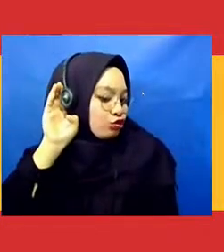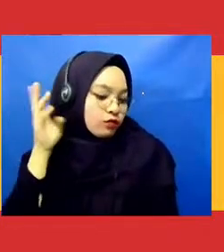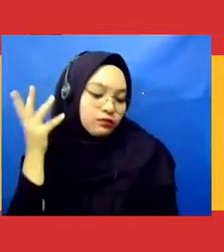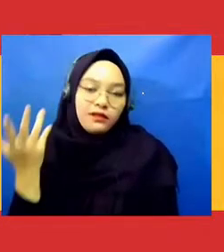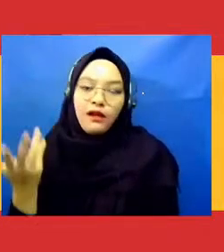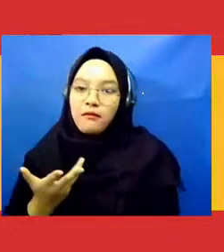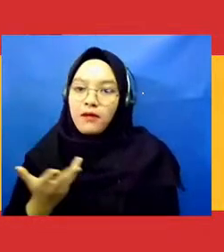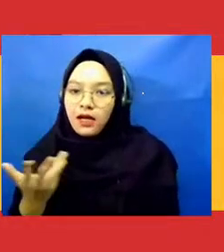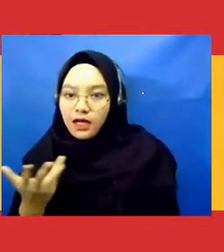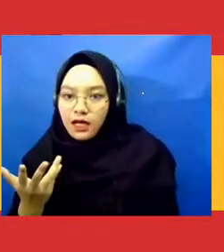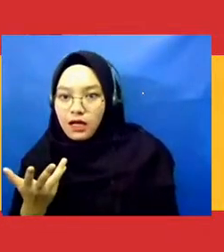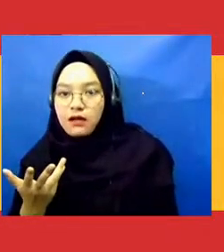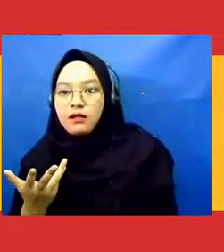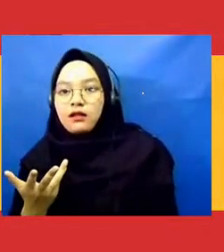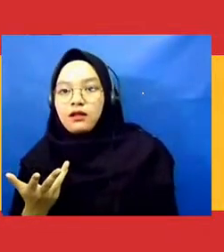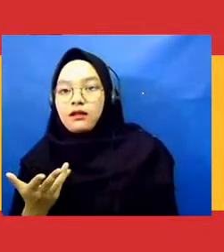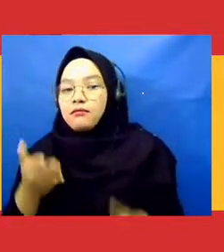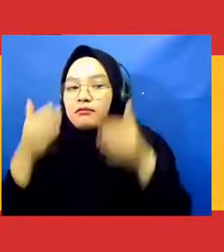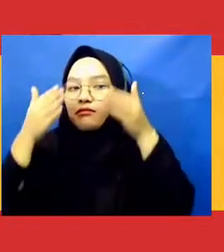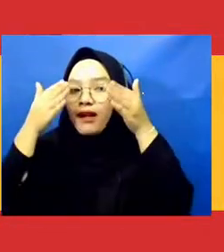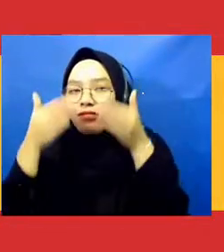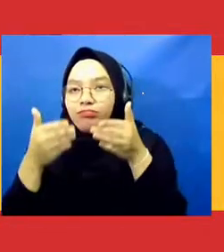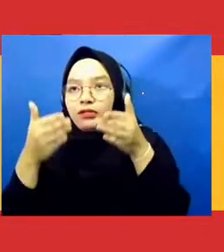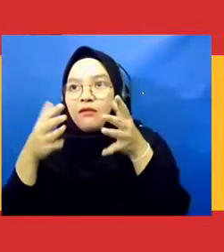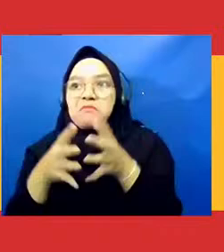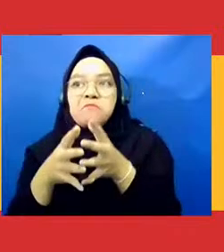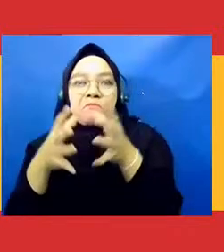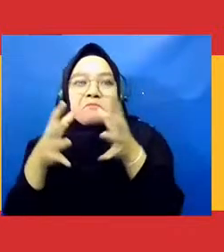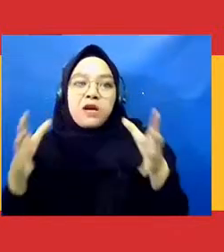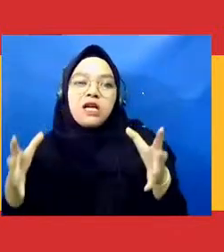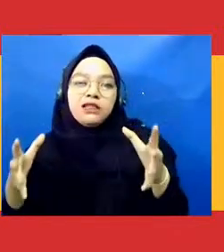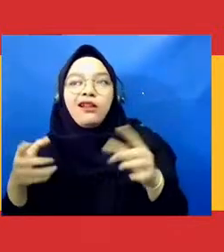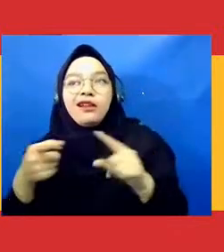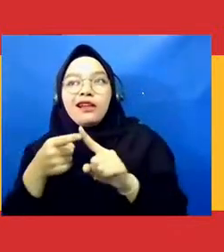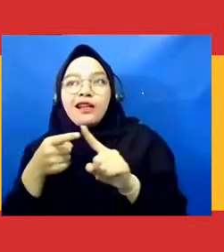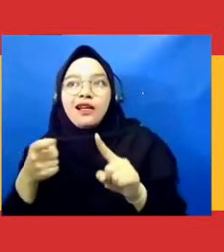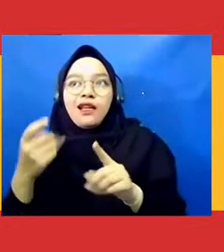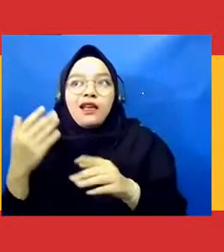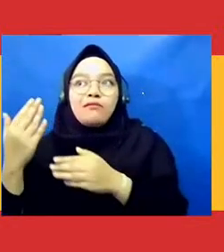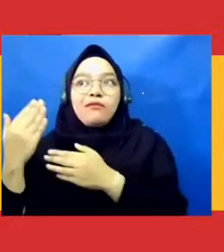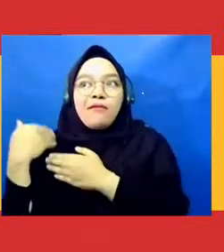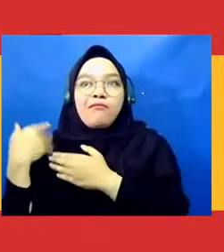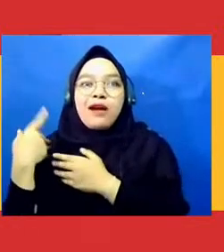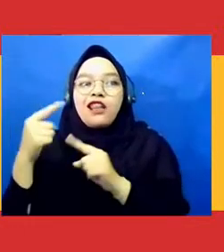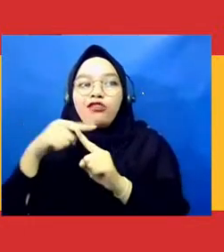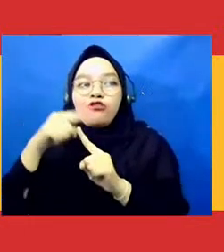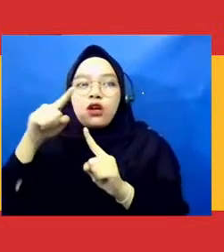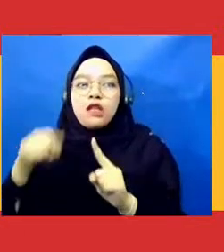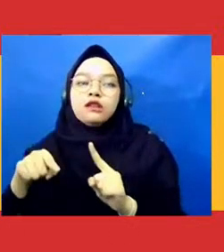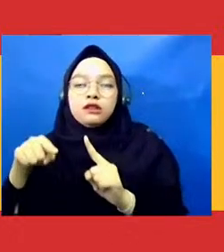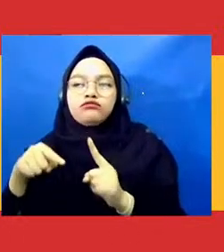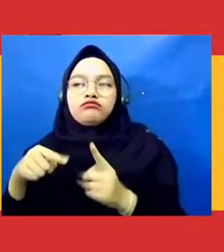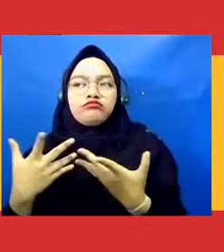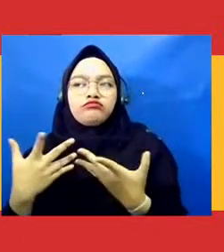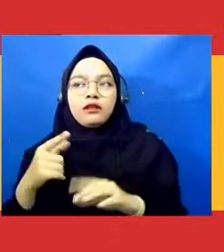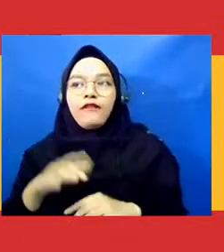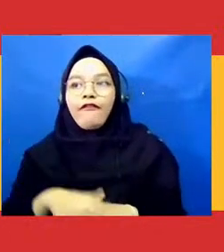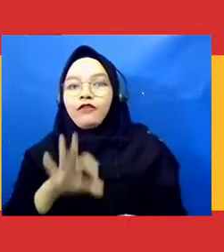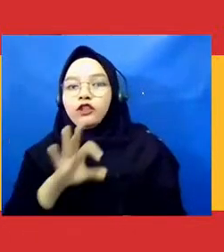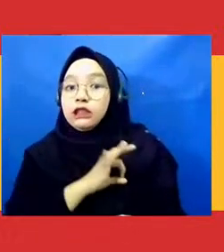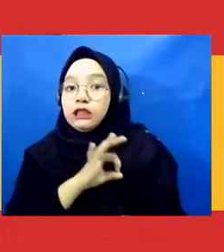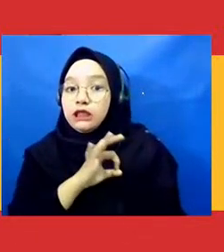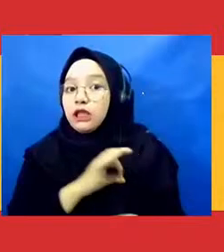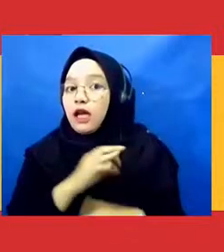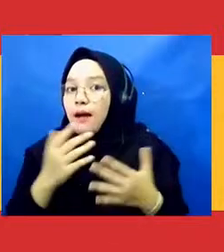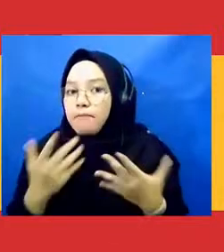menjadi perhatian dari duty bearer, pengemban tugas. Apa gunanya? Supaya kita